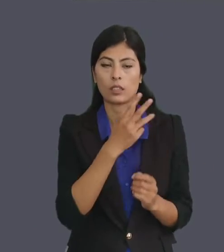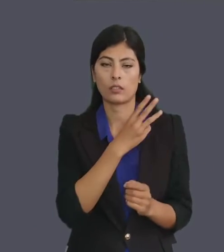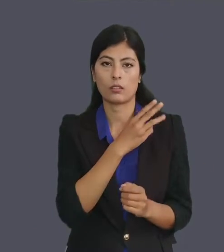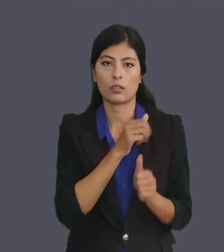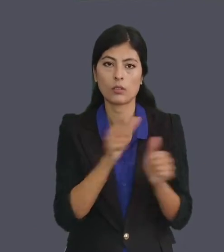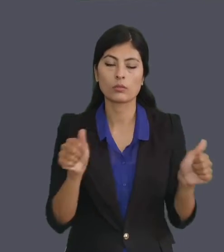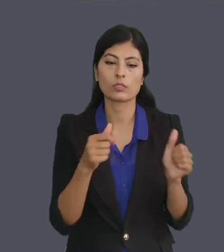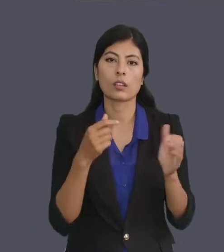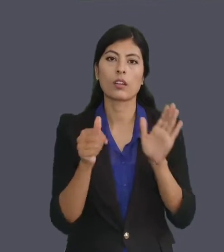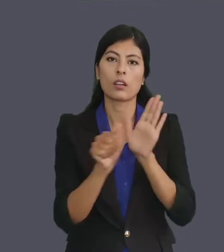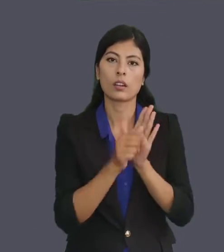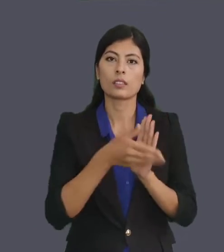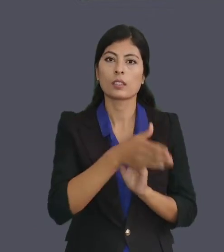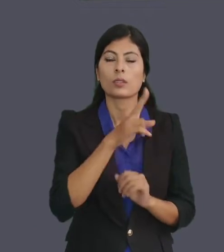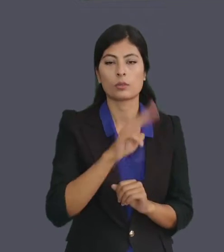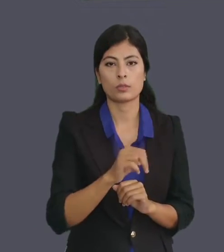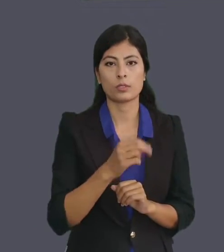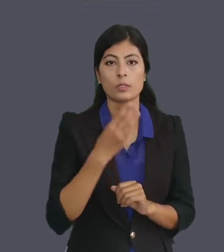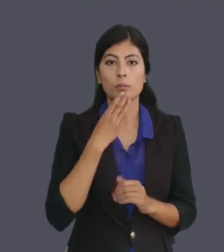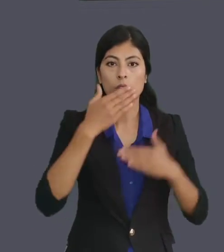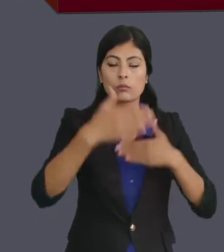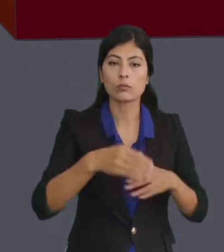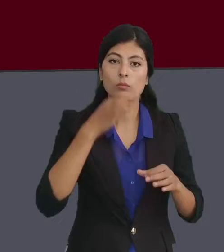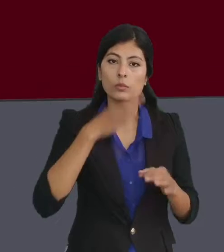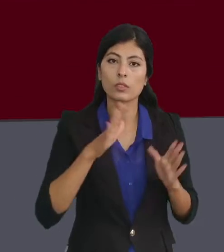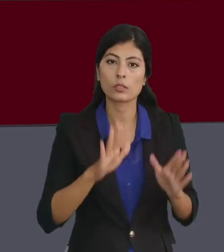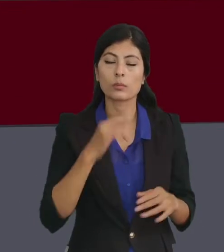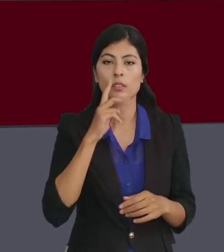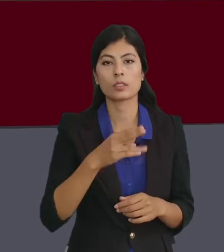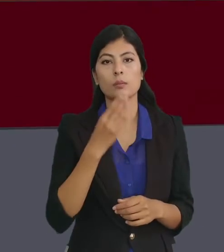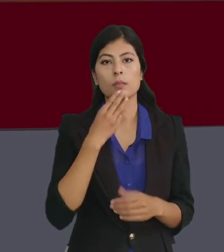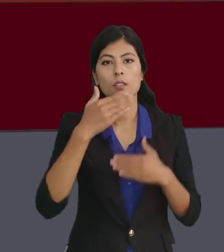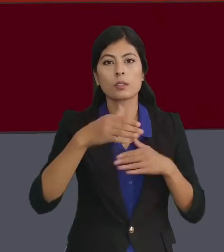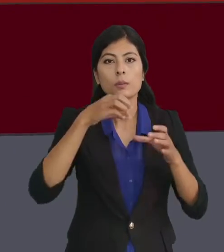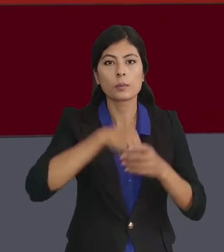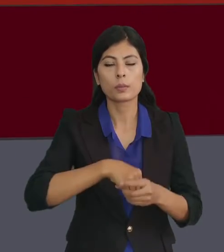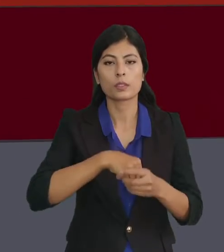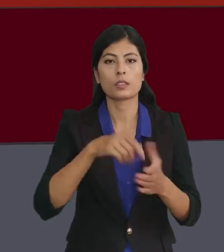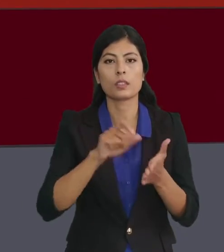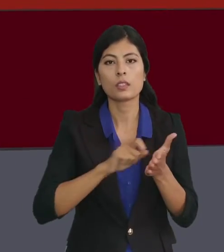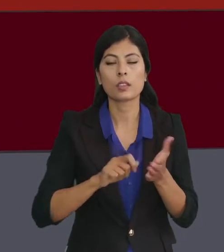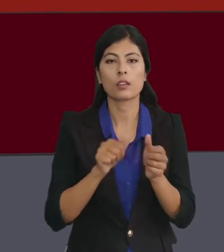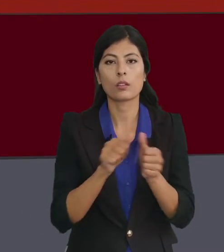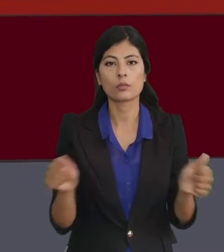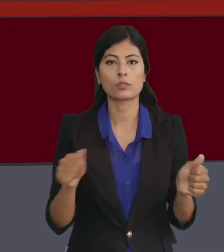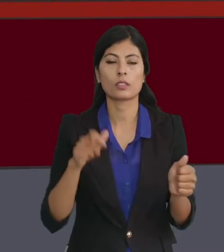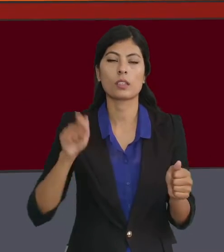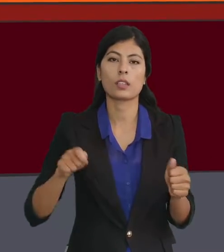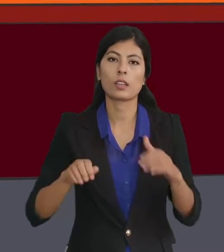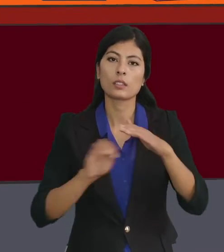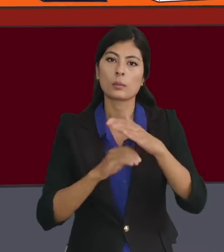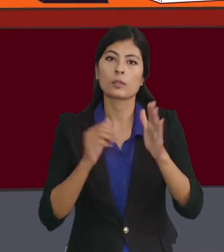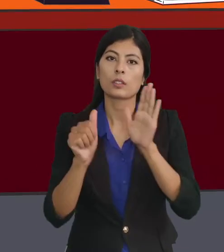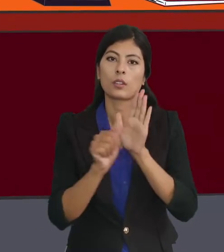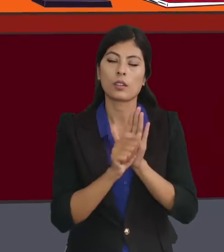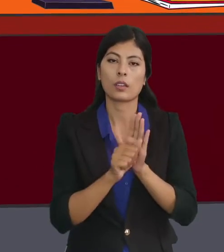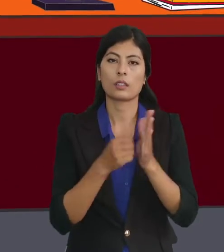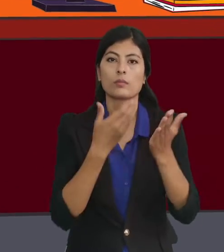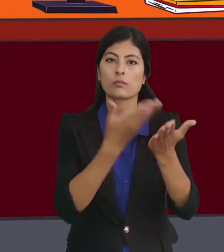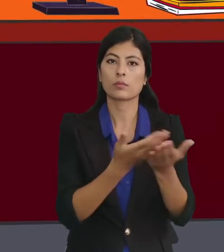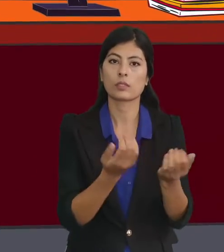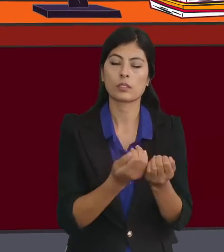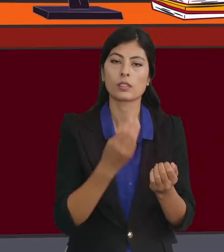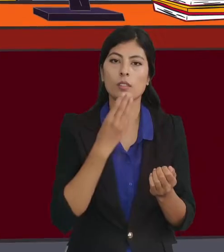वाला निकाय समक्ष उपस्थित होए के हद म्याद निश्चित कैल भेला पर सही म्याद के भीतर लिखित व्यवहार सहित न्यायिक